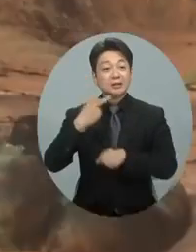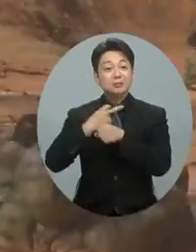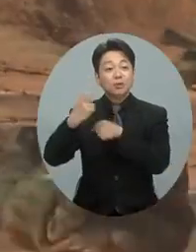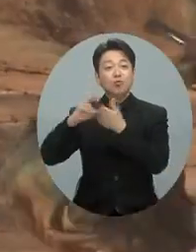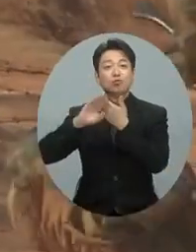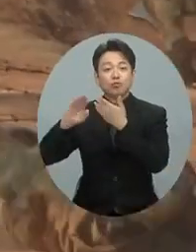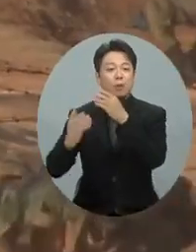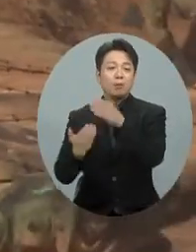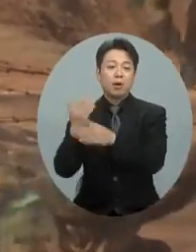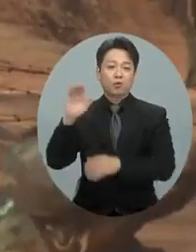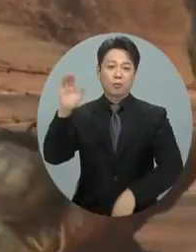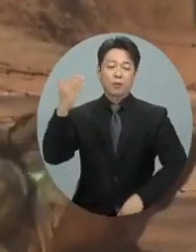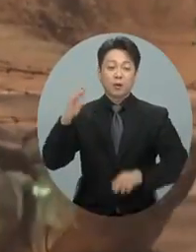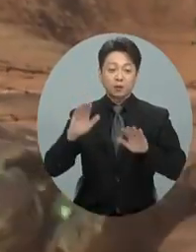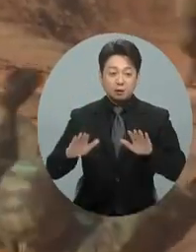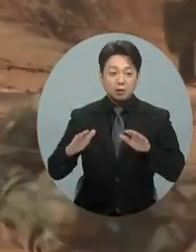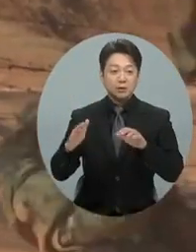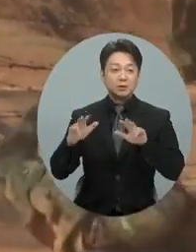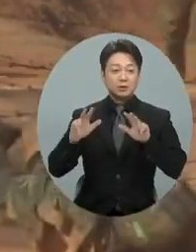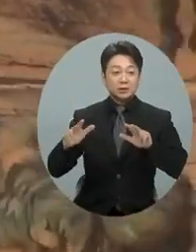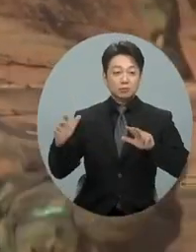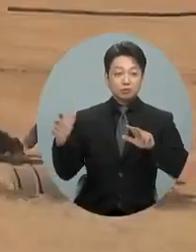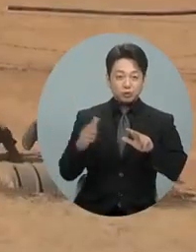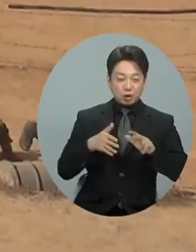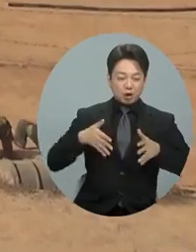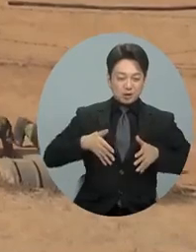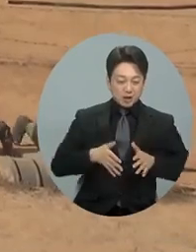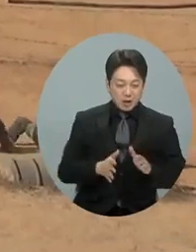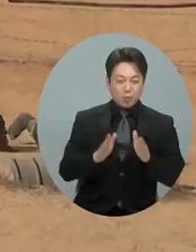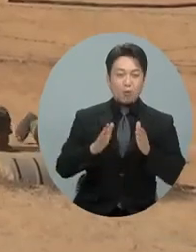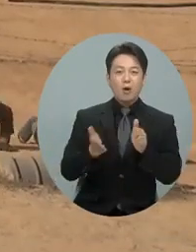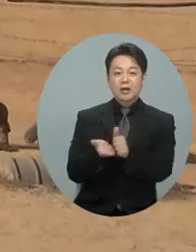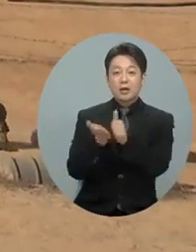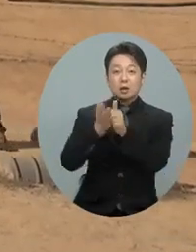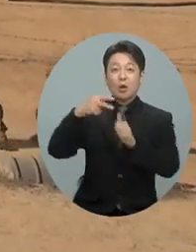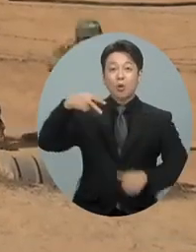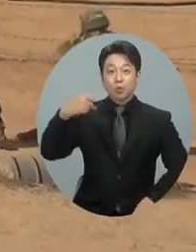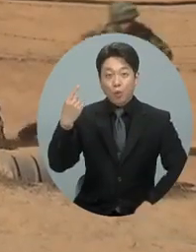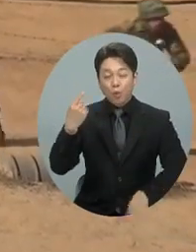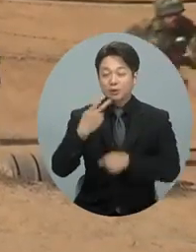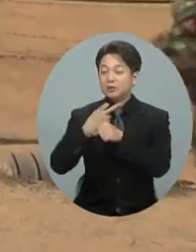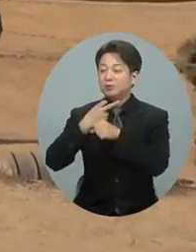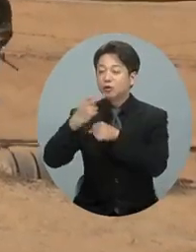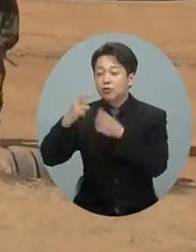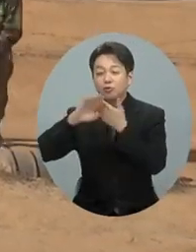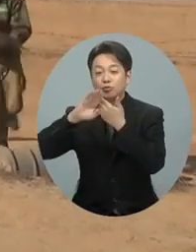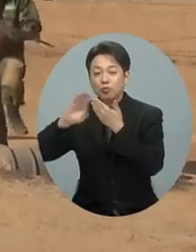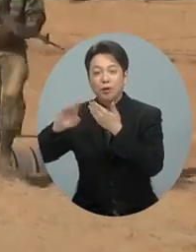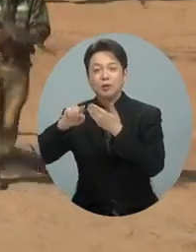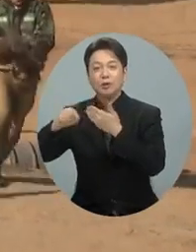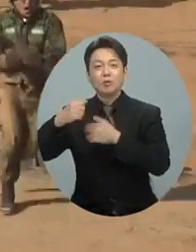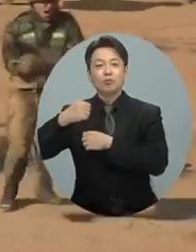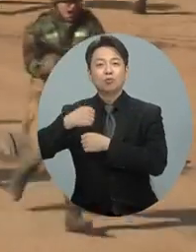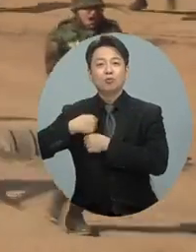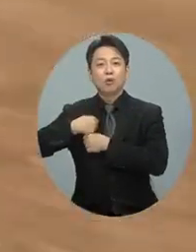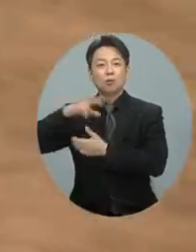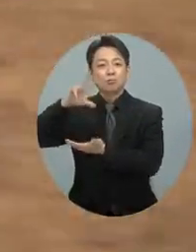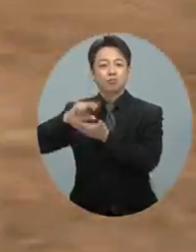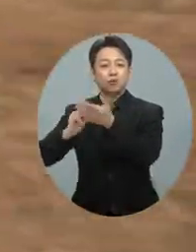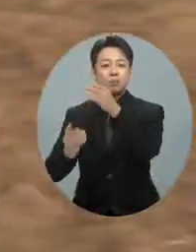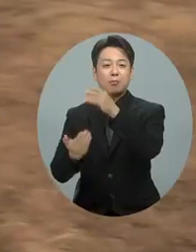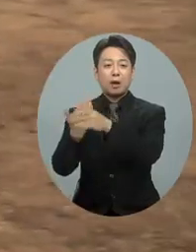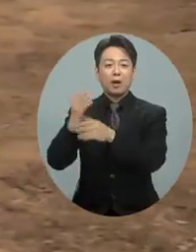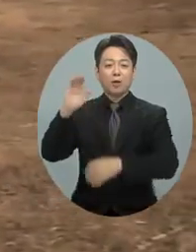그러면 지금부터 열심히 낳고 길러도 12년 뒤에 병력 공백은 발생한다라는 거죠. 그래서 여성도